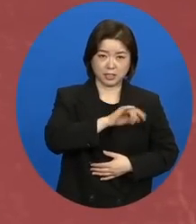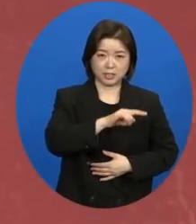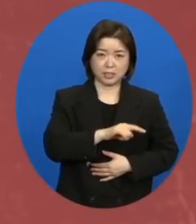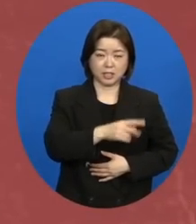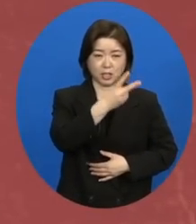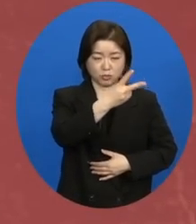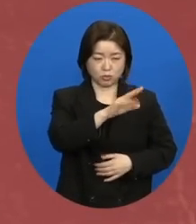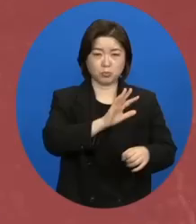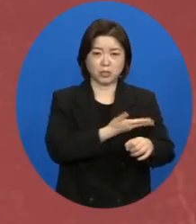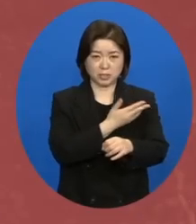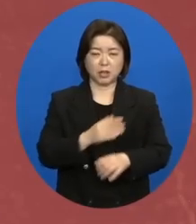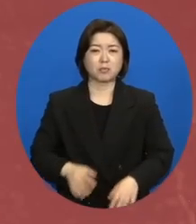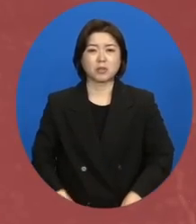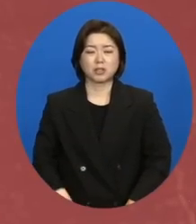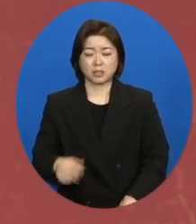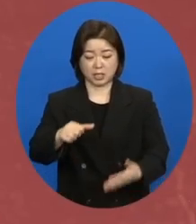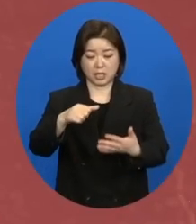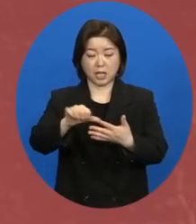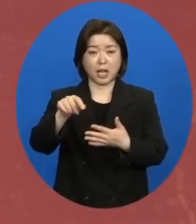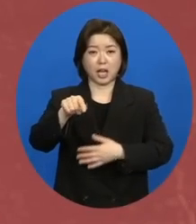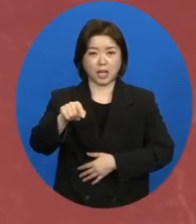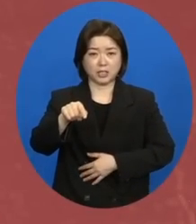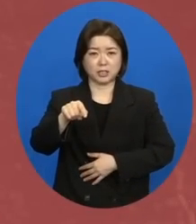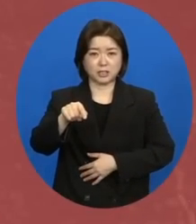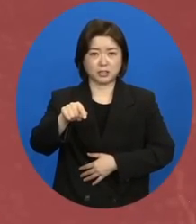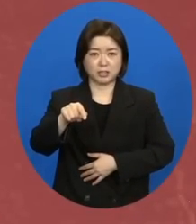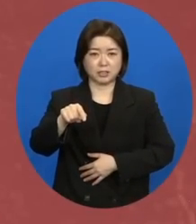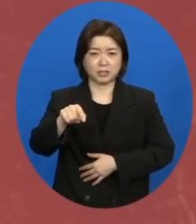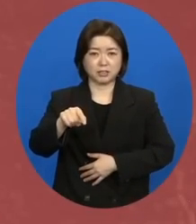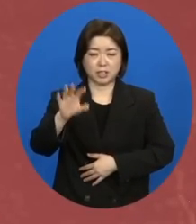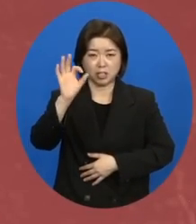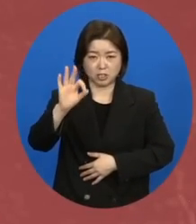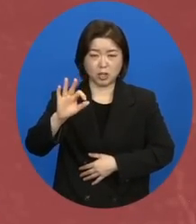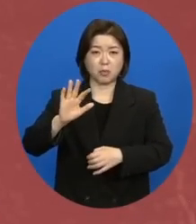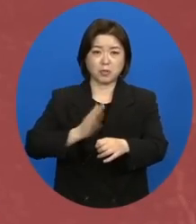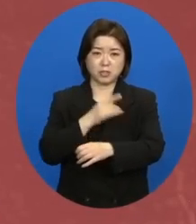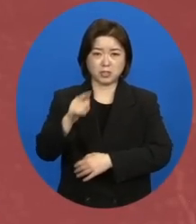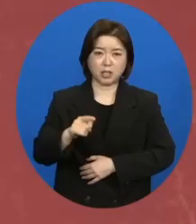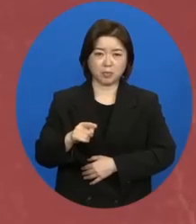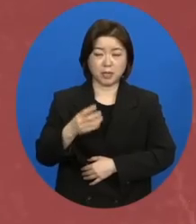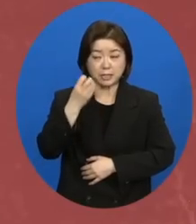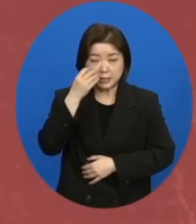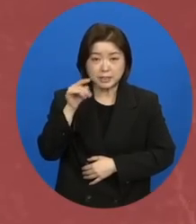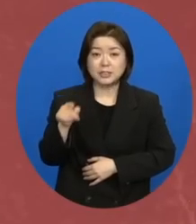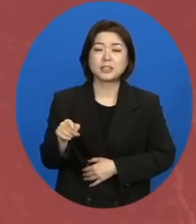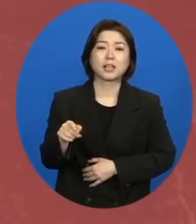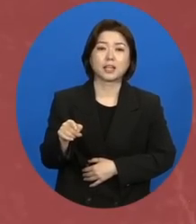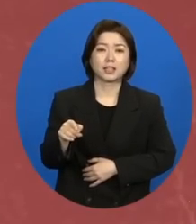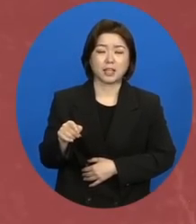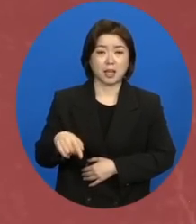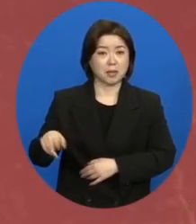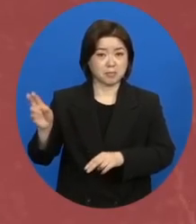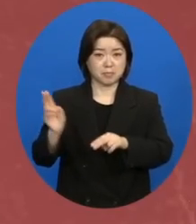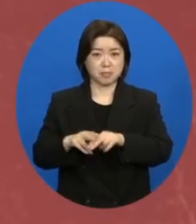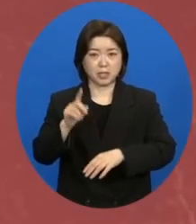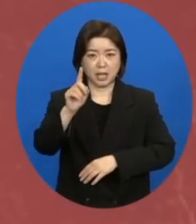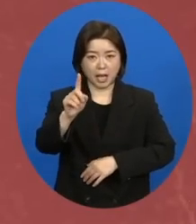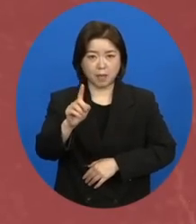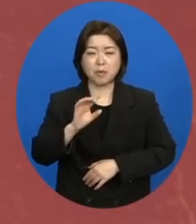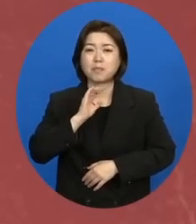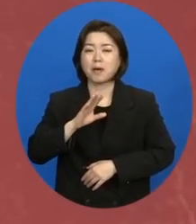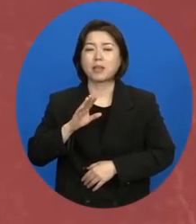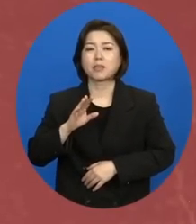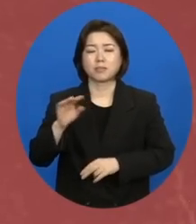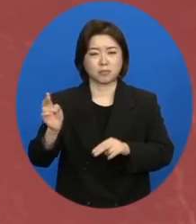번 잘못하고 아들은 작은 애인데 열 번 잘못하는데 신기한 게 매를 들면 한 명만